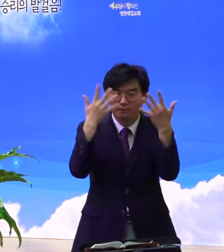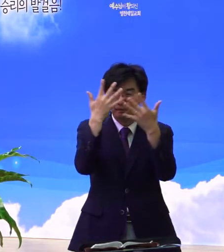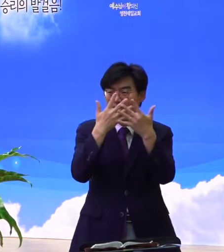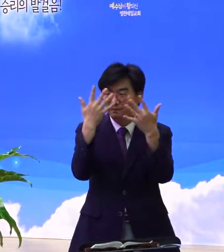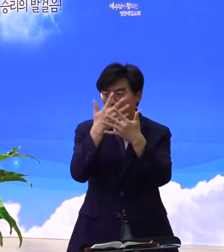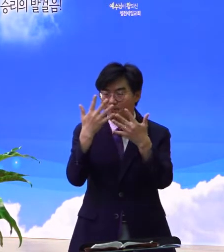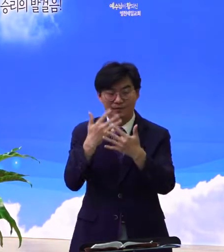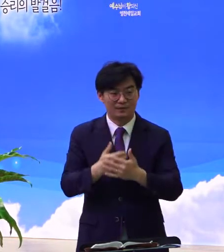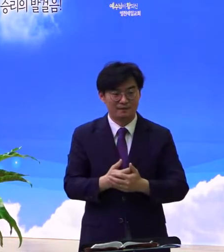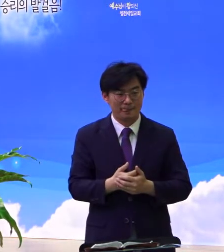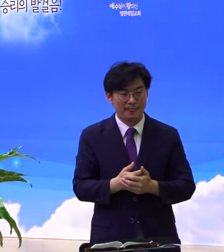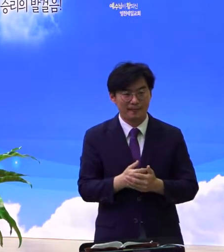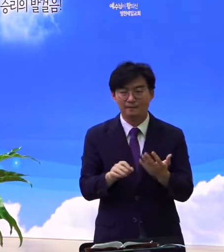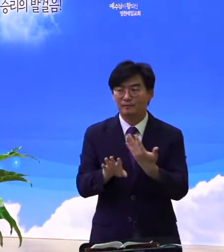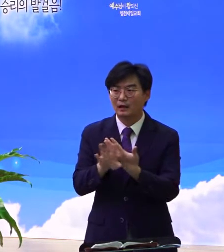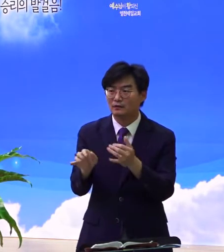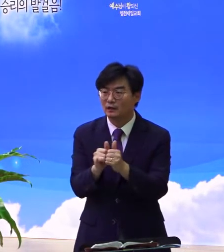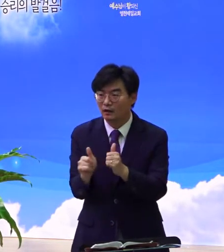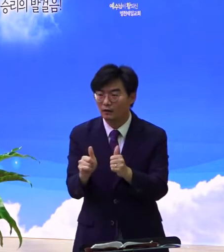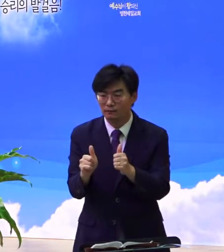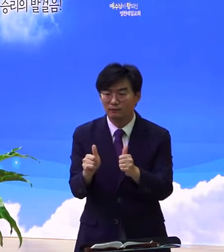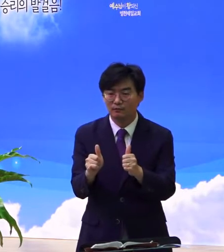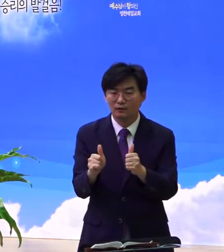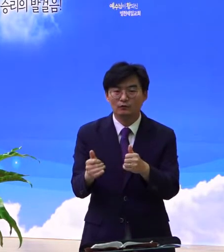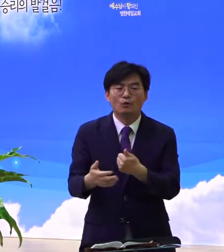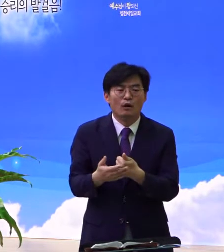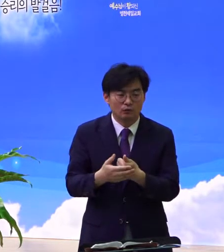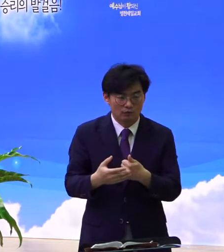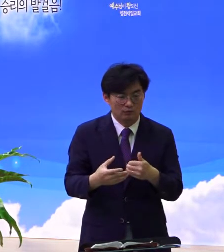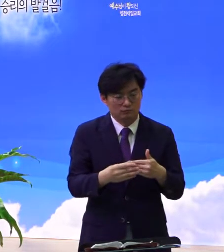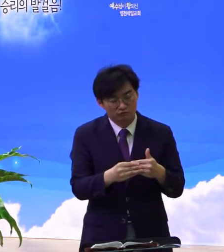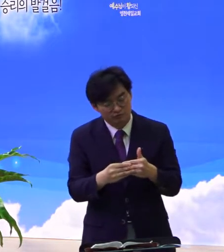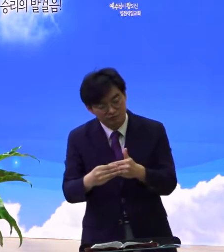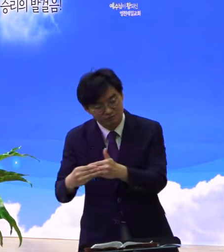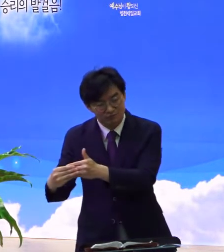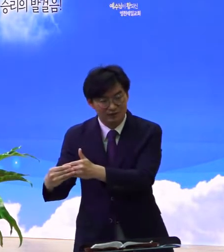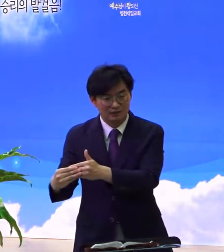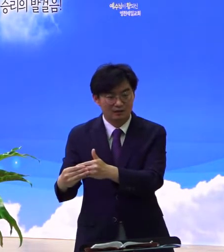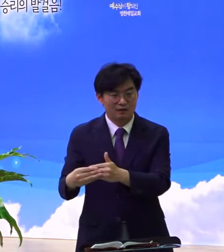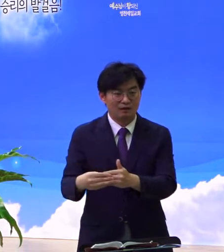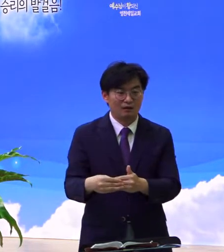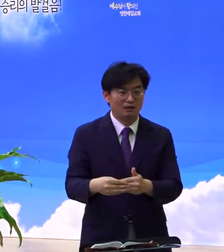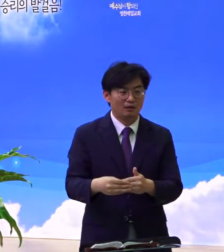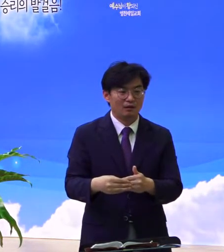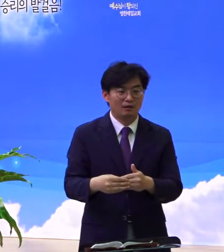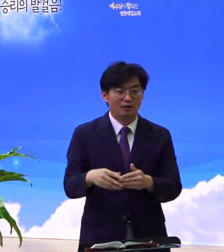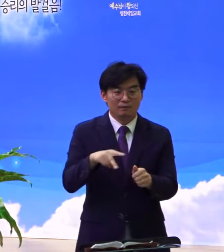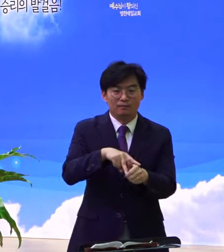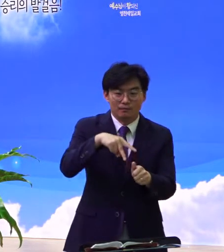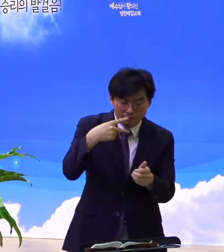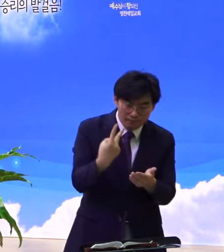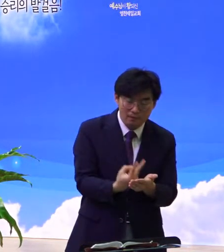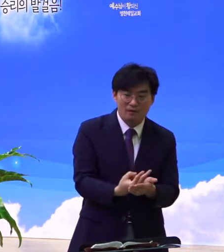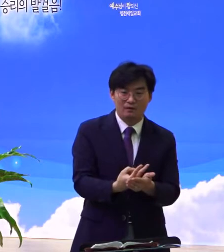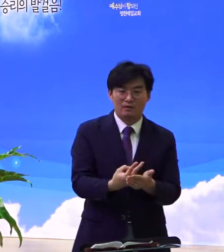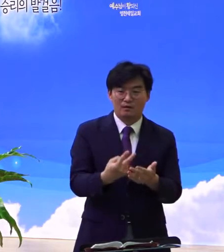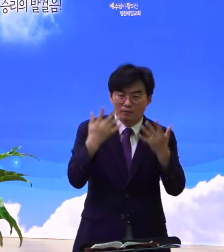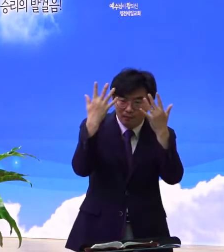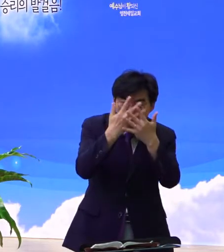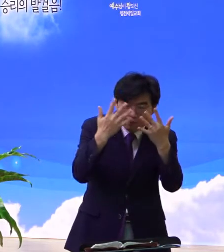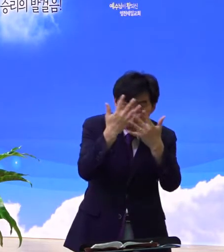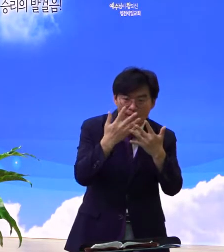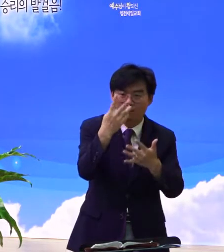못했고 그래서 다른 사람의 손에 이끌려서 다메섹에 들어가게 됩니다. 그리고 거기에서 3일 동안 있게 되는데 아무것도